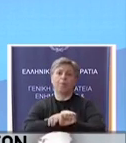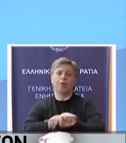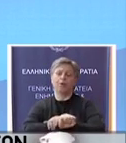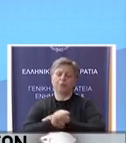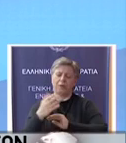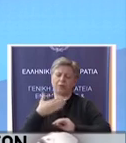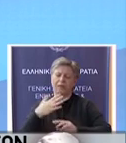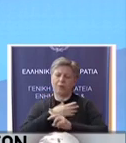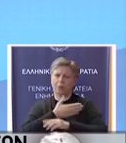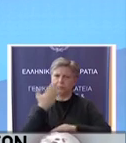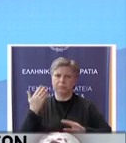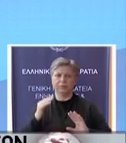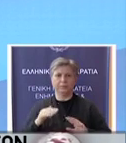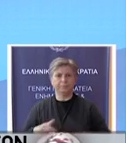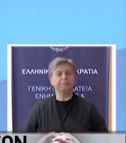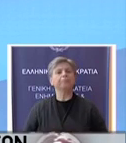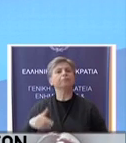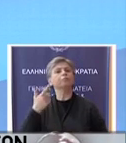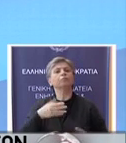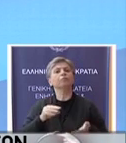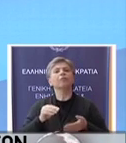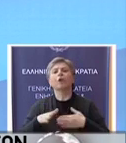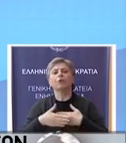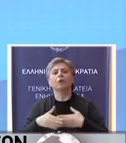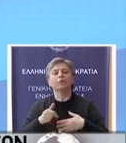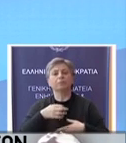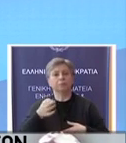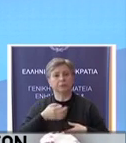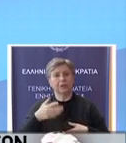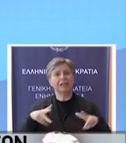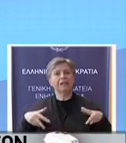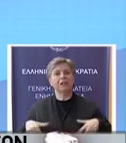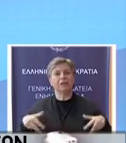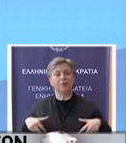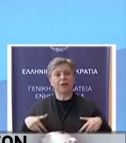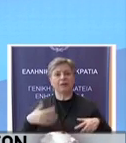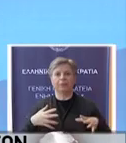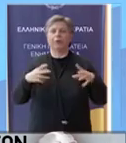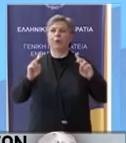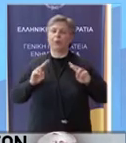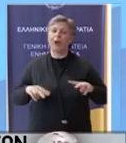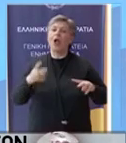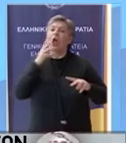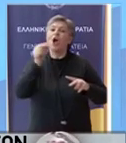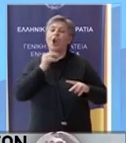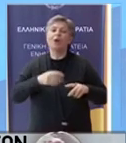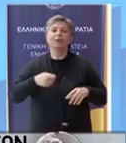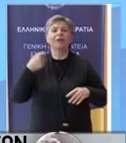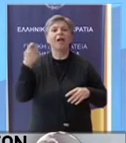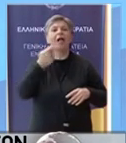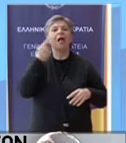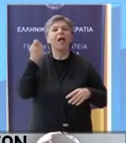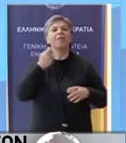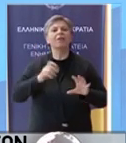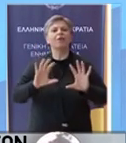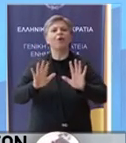το άνοιγμα, εκφράζοντας την ικανοποίηση της κυβέρνησης για τη συγκρότηση του Εθνικού Ραδιοτηλεοπτικού Συμβουλίου και να ευχηθώ στα μέλη του καλή